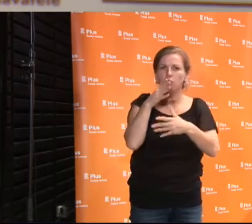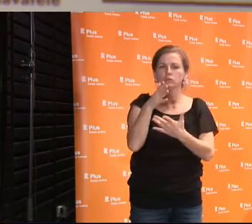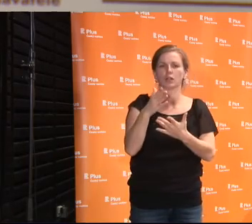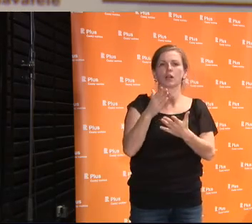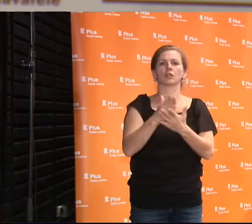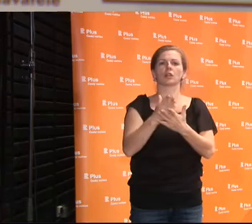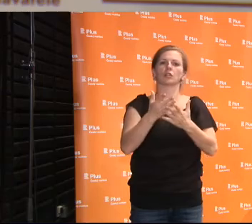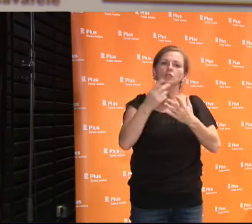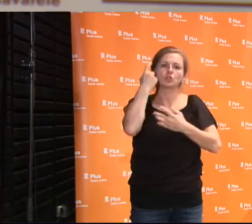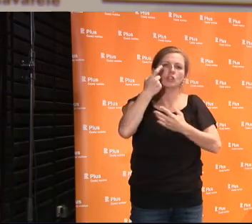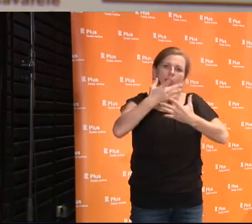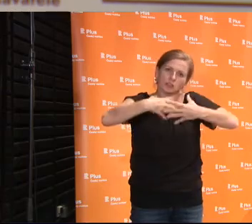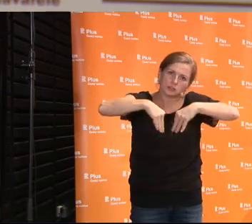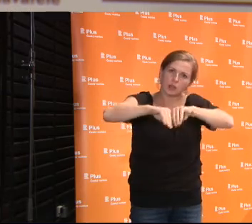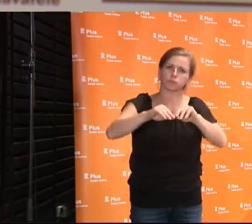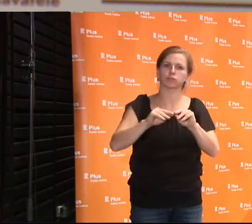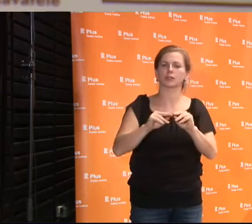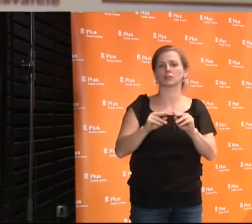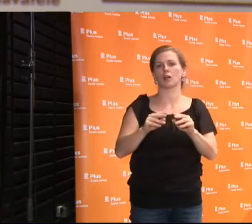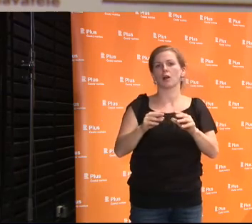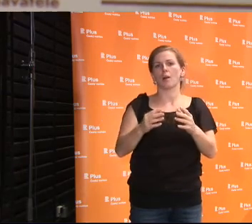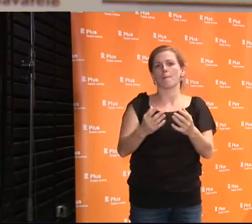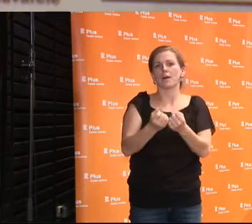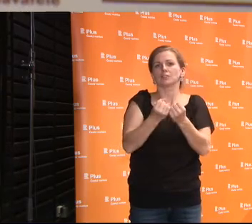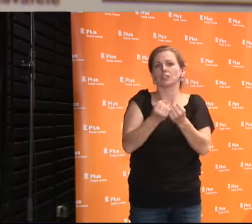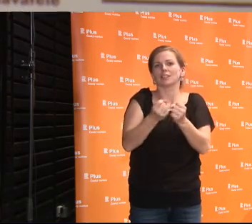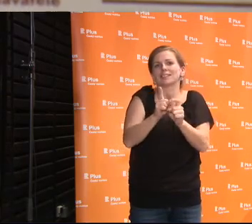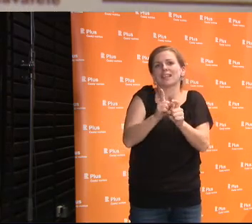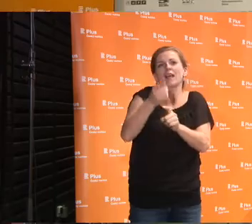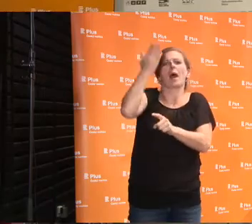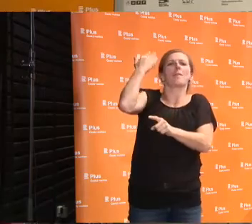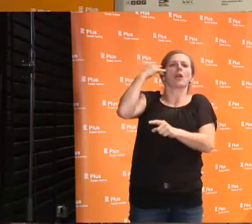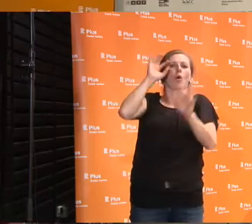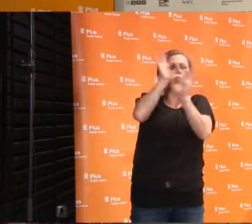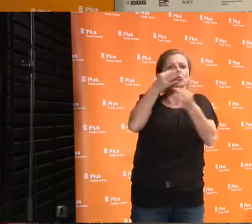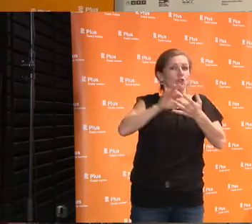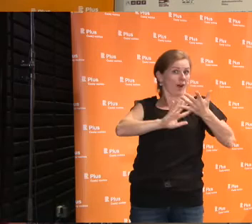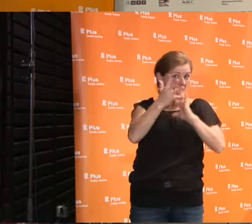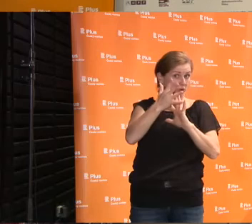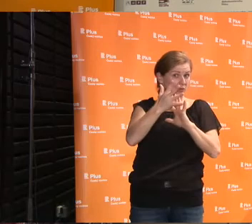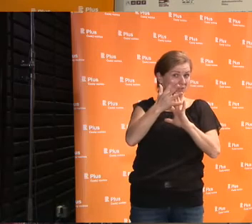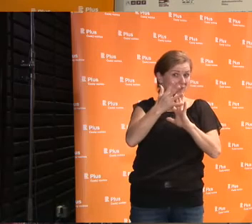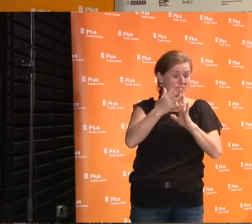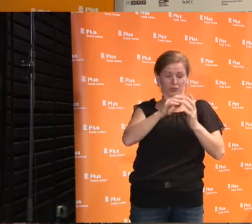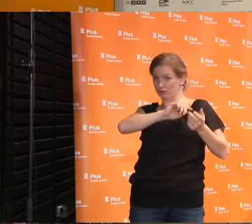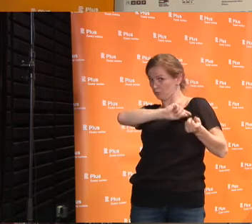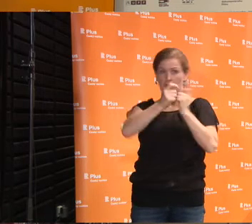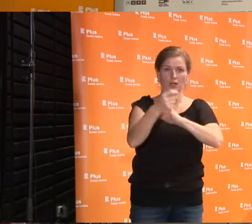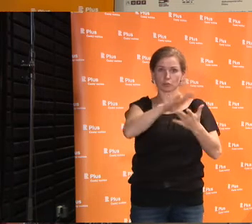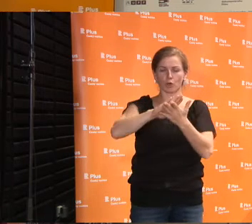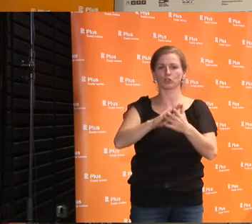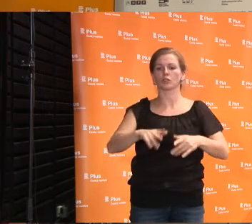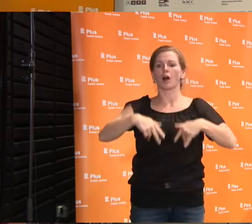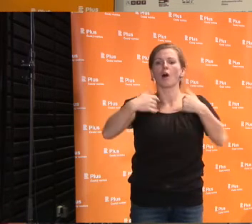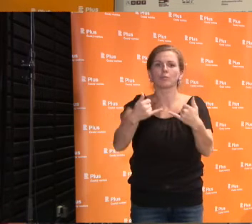sociálního zabezpečení, tak jak se vlastně dělalo v souvislosti s průmyslovou revolucí. Pane profesore Maříku, ještě mě zajímá váš úhel pohledu, když jako vědci